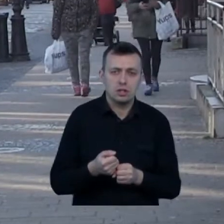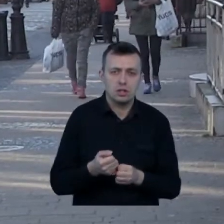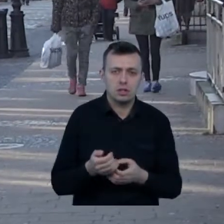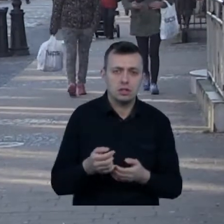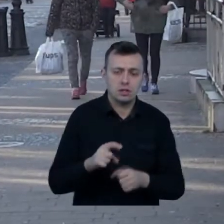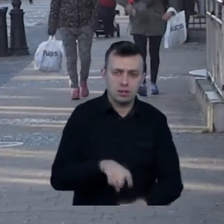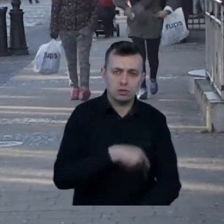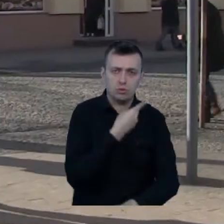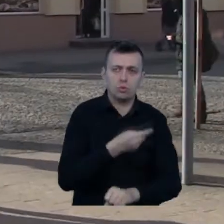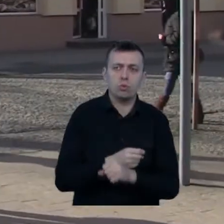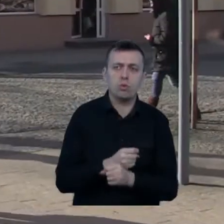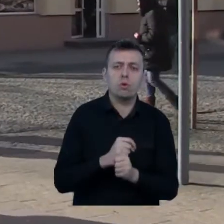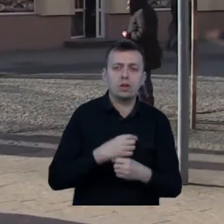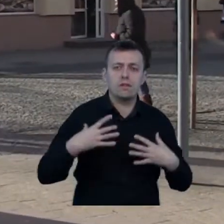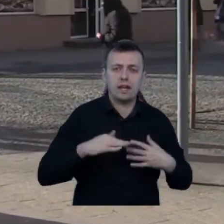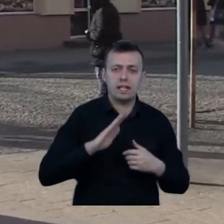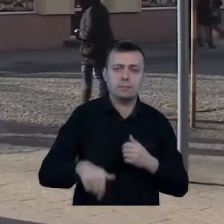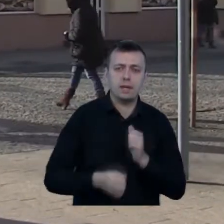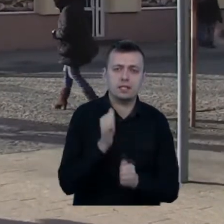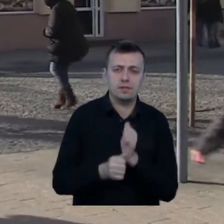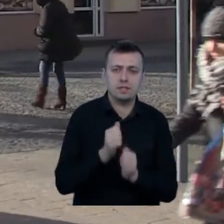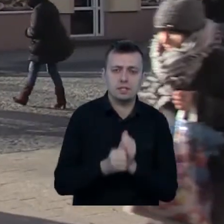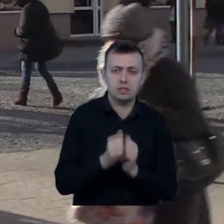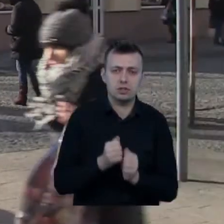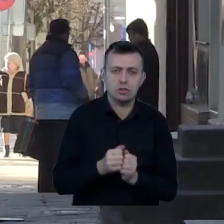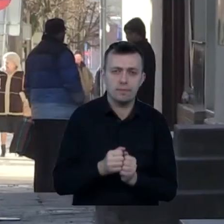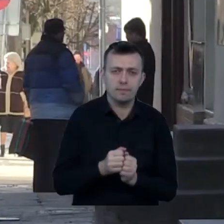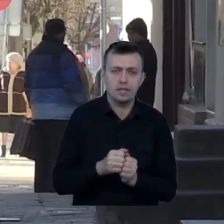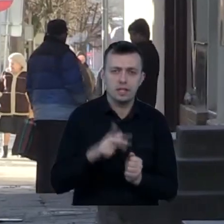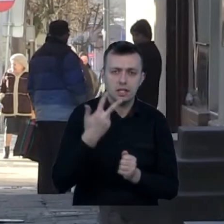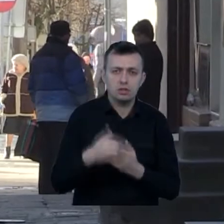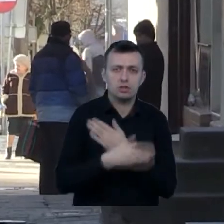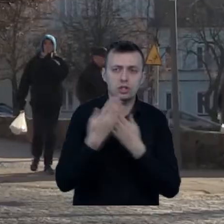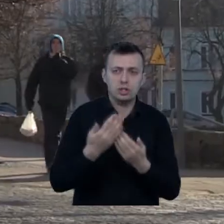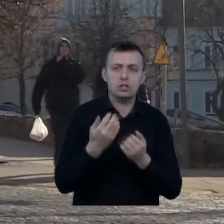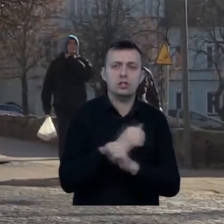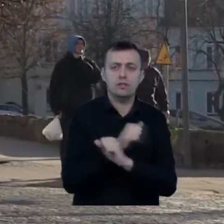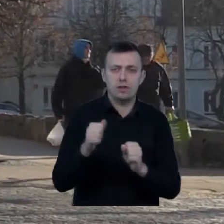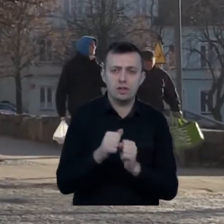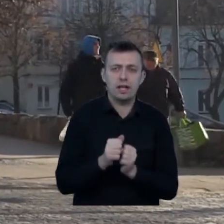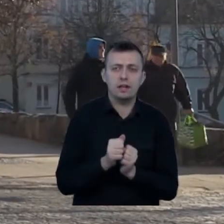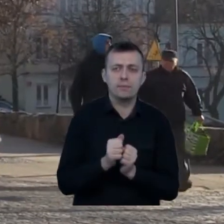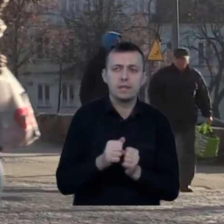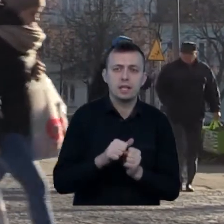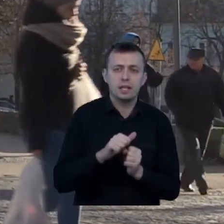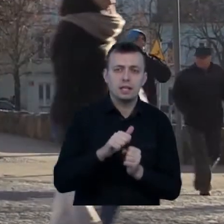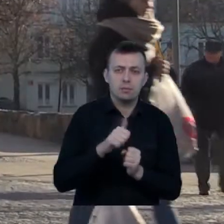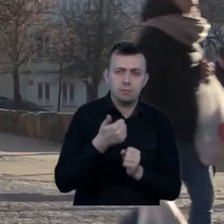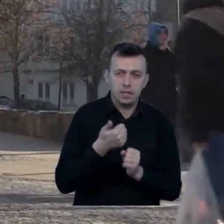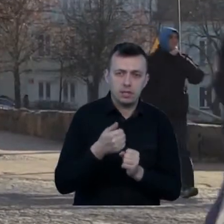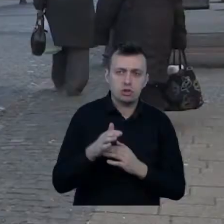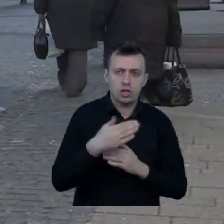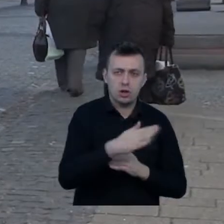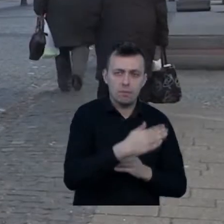weekend i to bezkosztowo mamy w styczniu. Wprawdzie nowy rok niefortunnie wypada w niedzielę, ale za to 6 stycznia to piątek. 3 dni wolnego bez